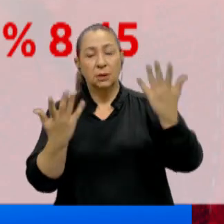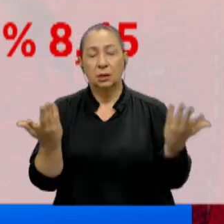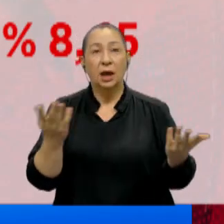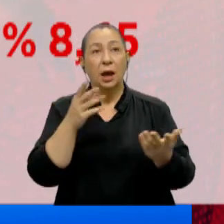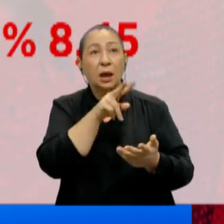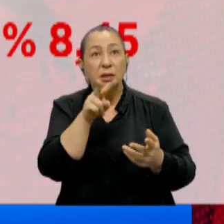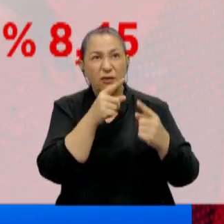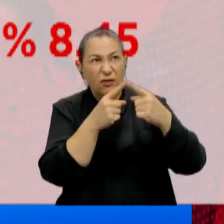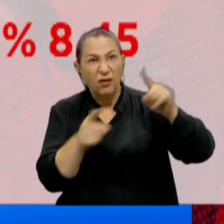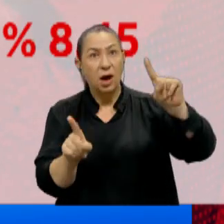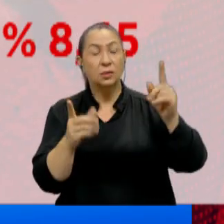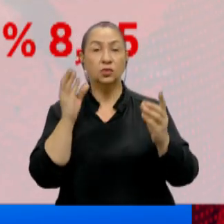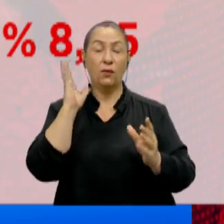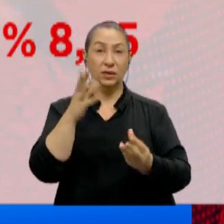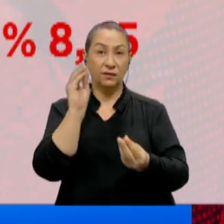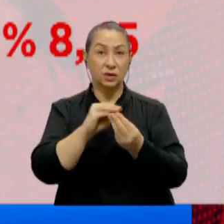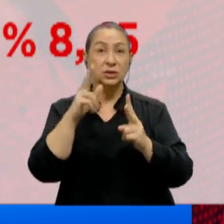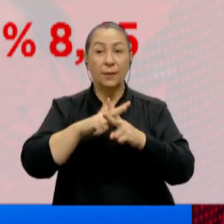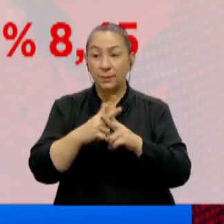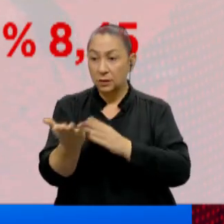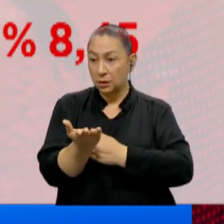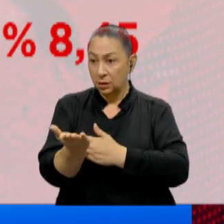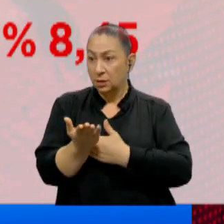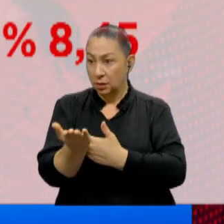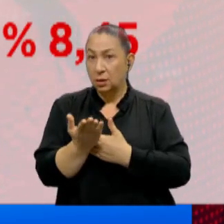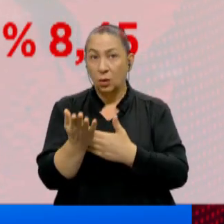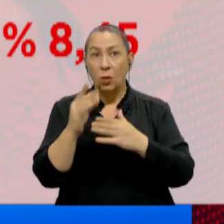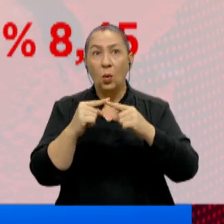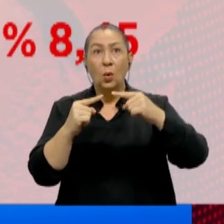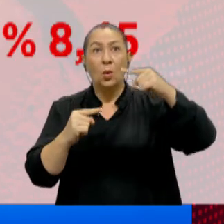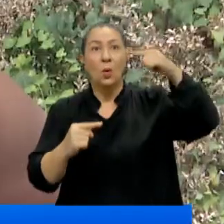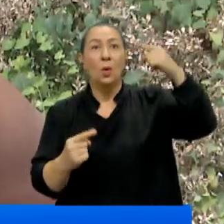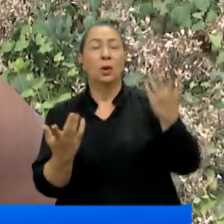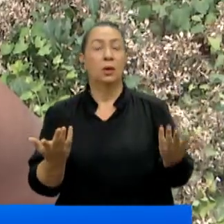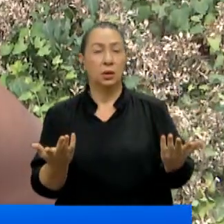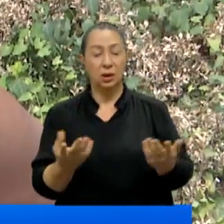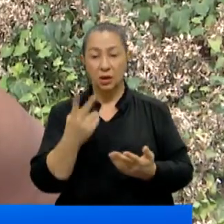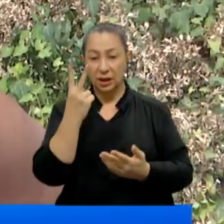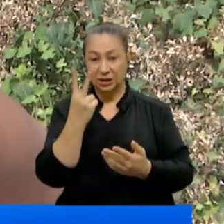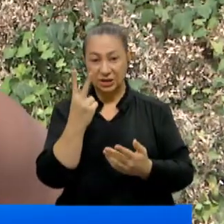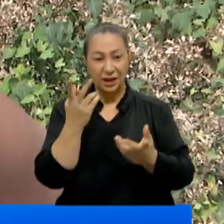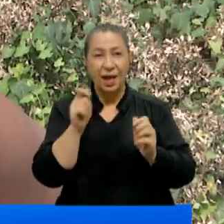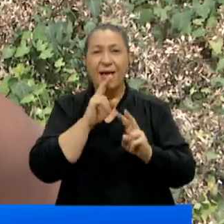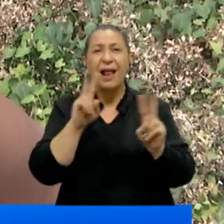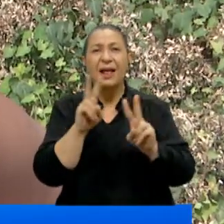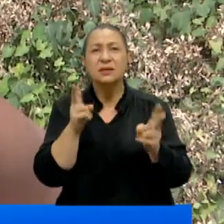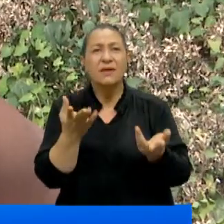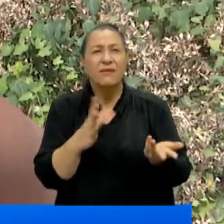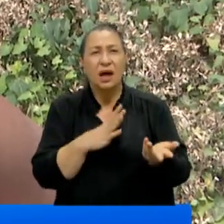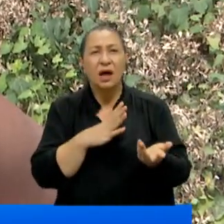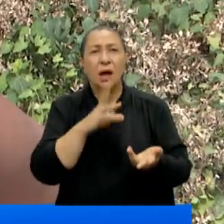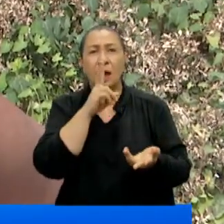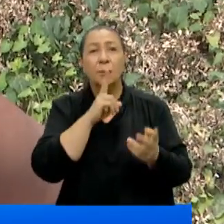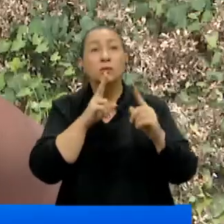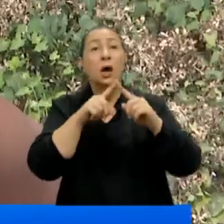bile fark bu kadar büyük. Zamlı faturalar geldikçe de o fark daha çok hissediliyor. İki kişinin kullanacağı elektrikte ne var?